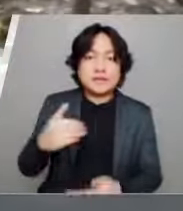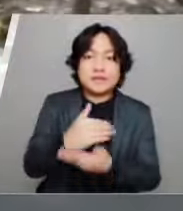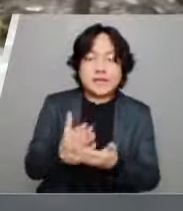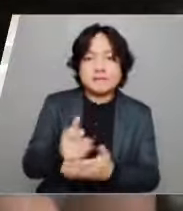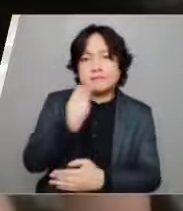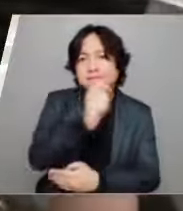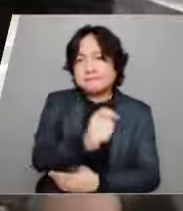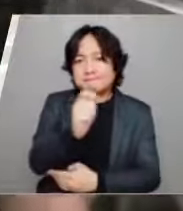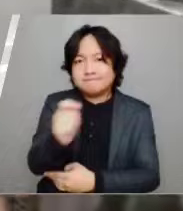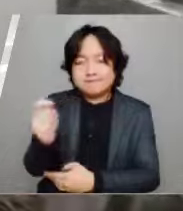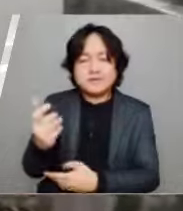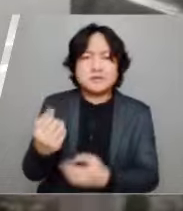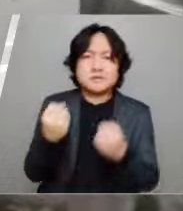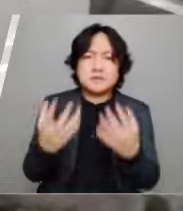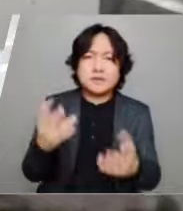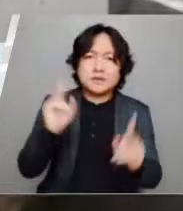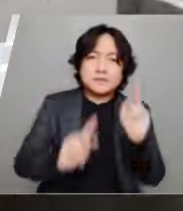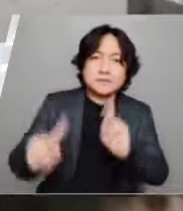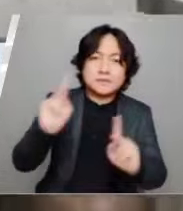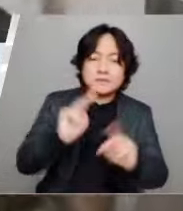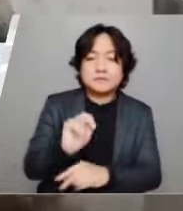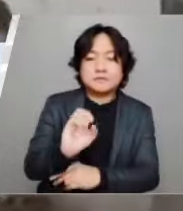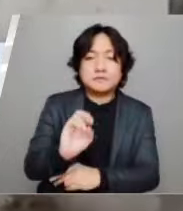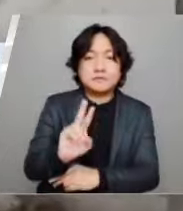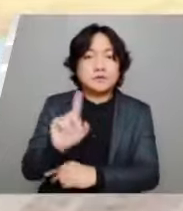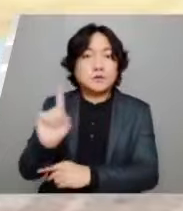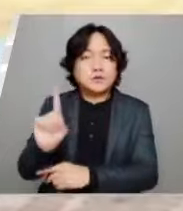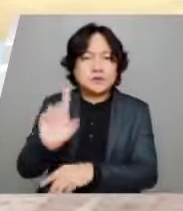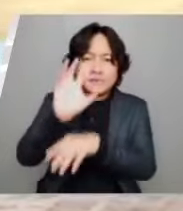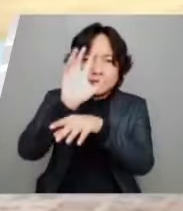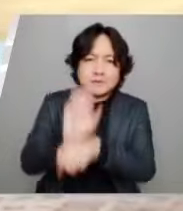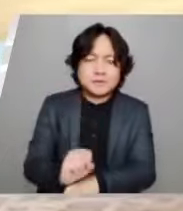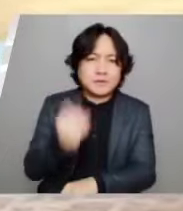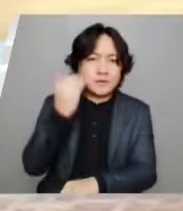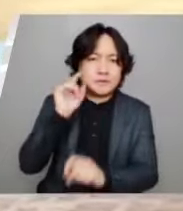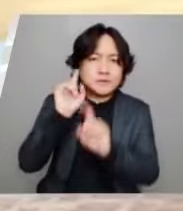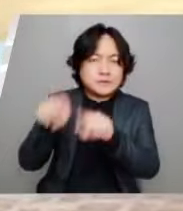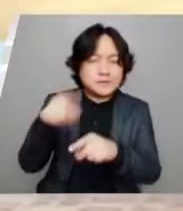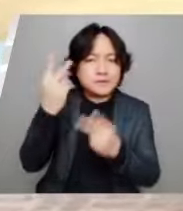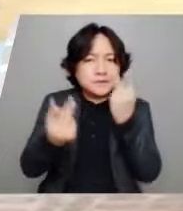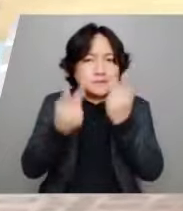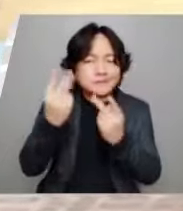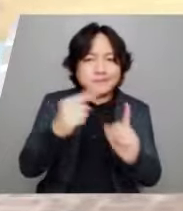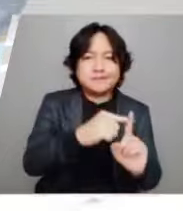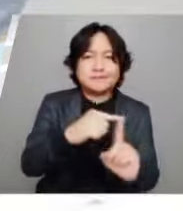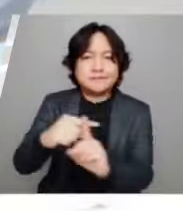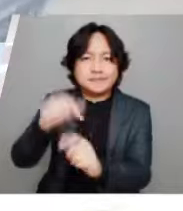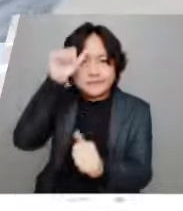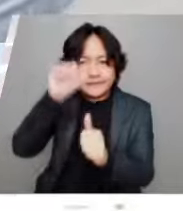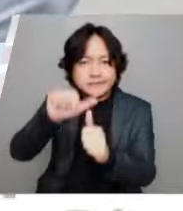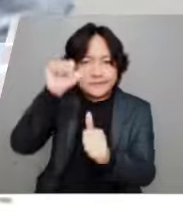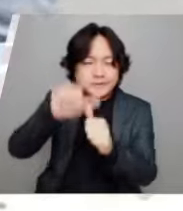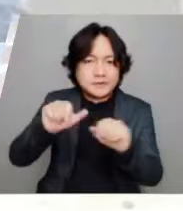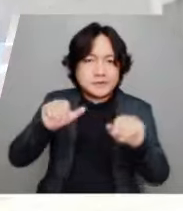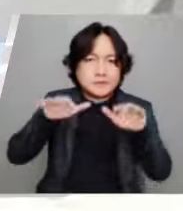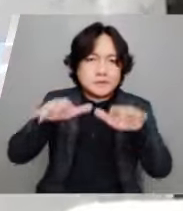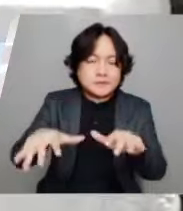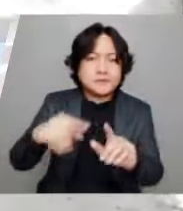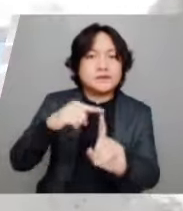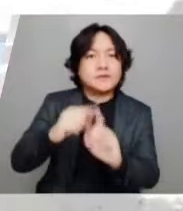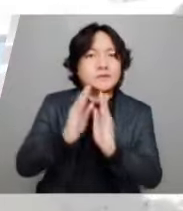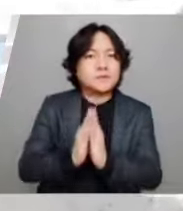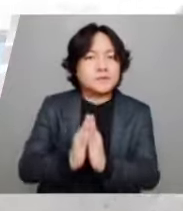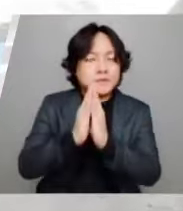maraming Pilipino, ngayong November 1 ang nakagawiang araw ng pagbisita sa mga yumaong mahal sa buhay. At bukod sa panalangin at pagtitirik ng